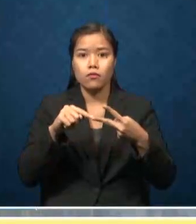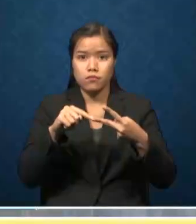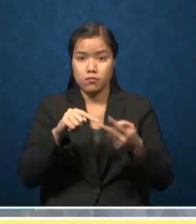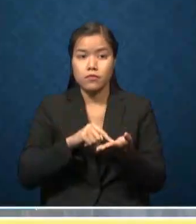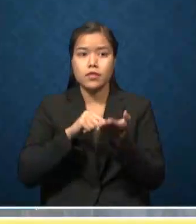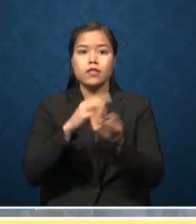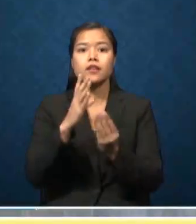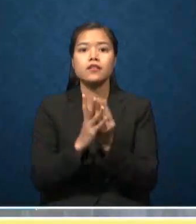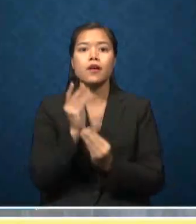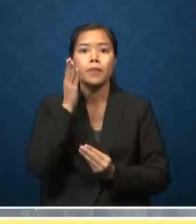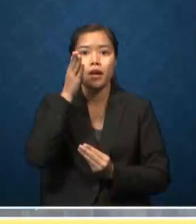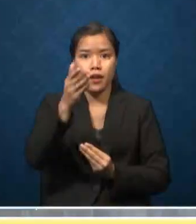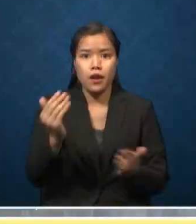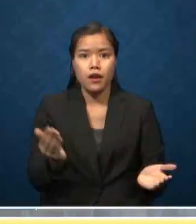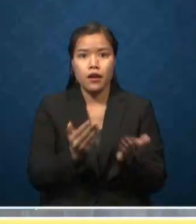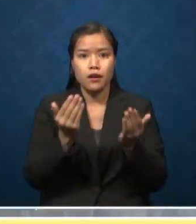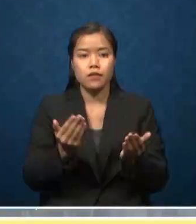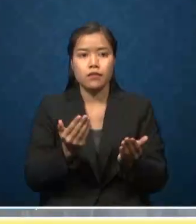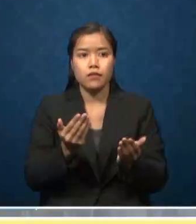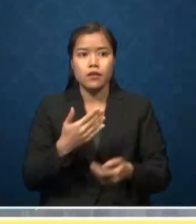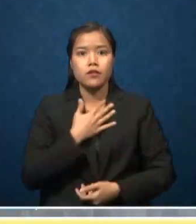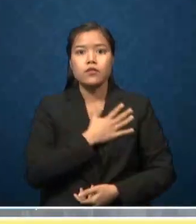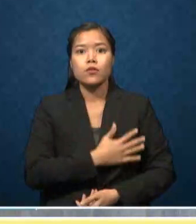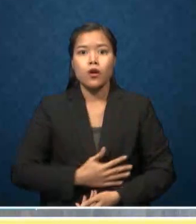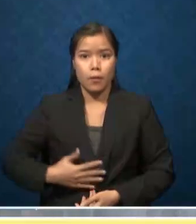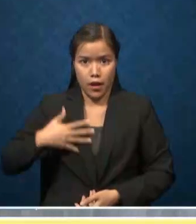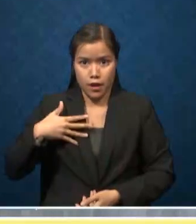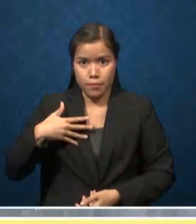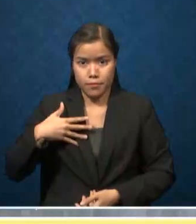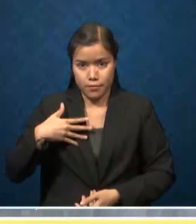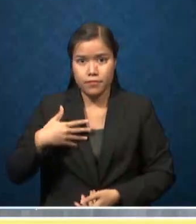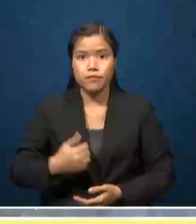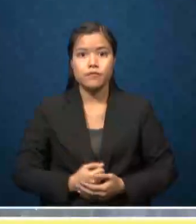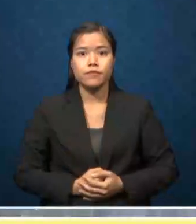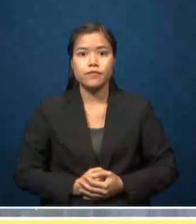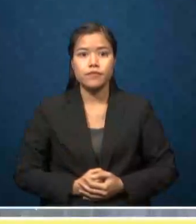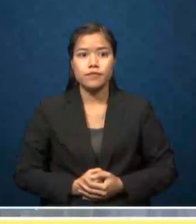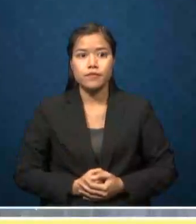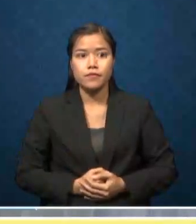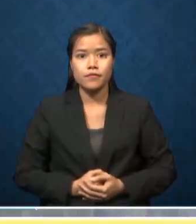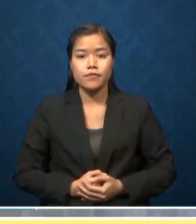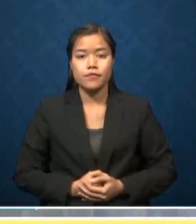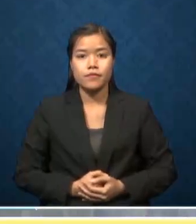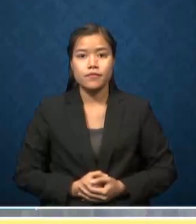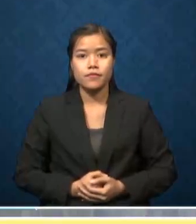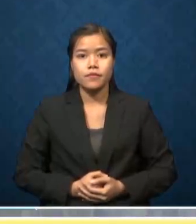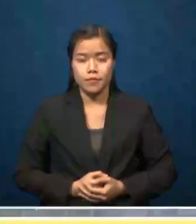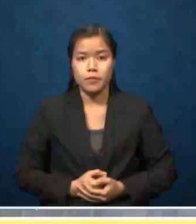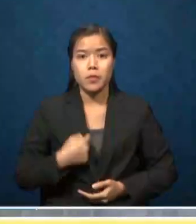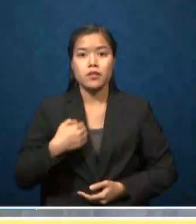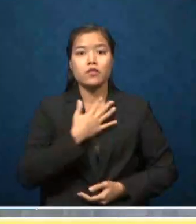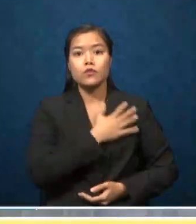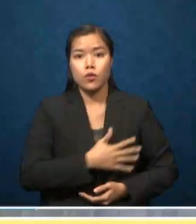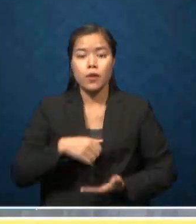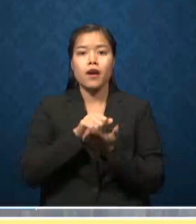สัปดาห์หน้าเนี่ยเรื่องการส่งเสริมสุขภาพระยะสุดท้ายของชีวิตHealthy End of Lifeเป็น Part 1ของสาธารณสุขเลยนะครับ